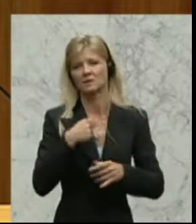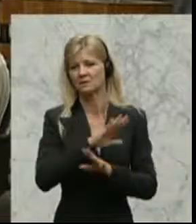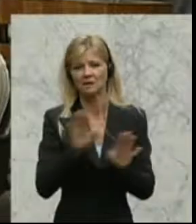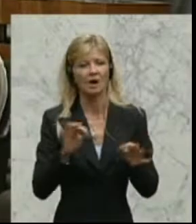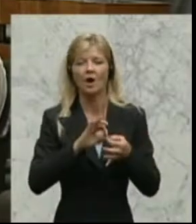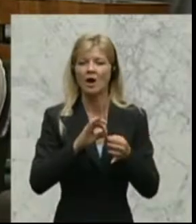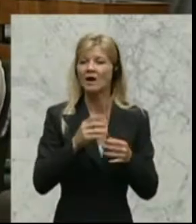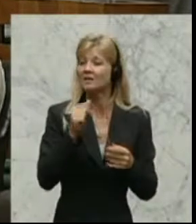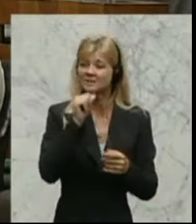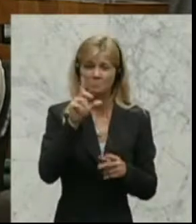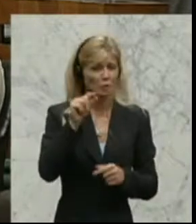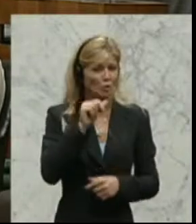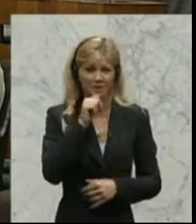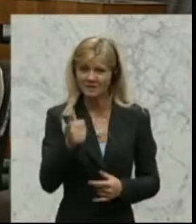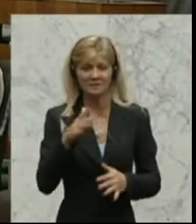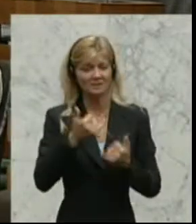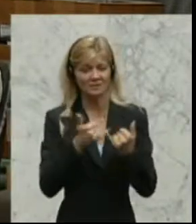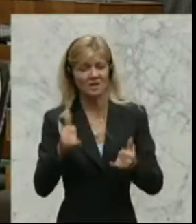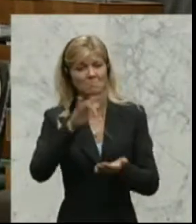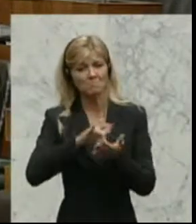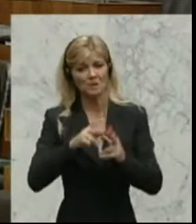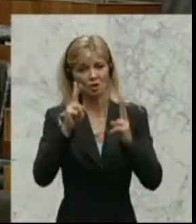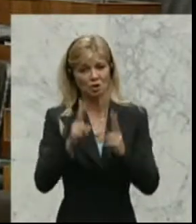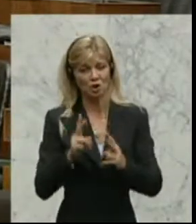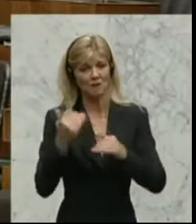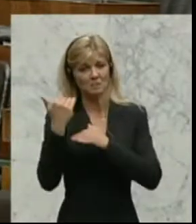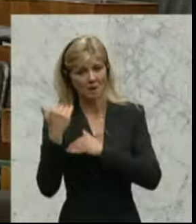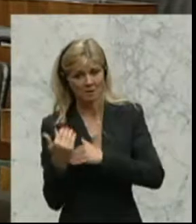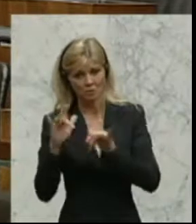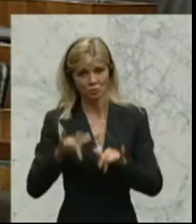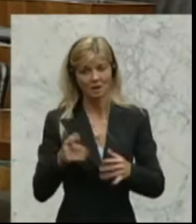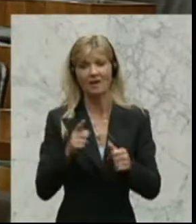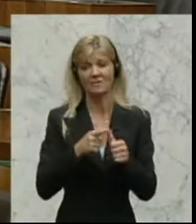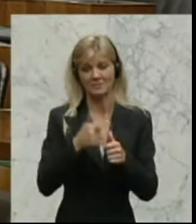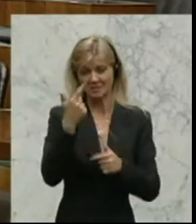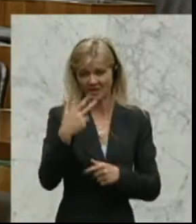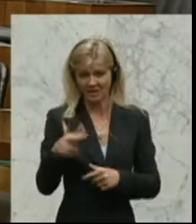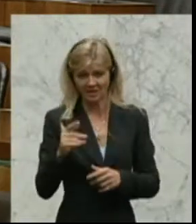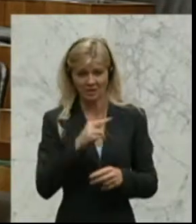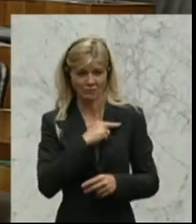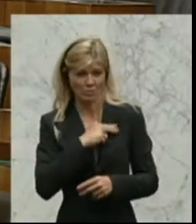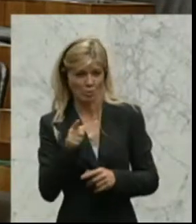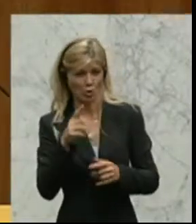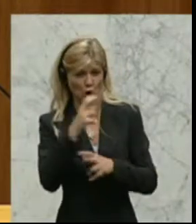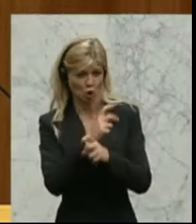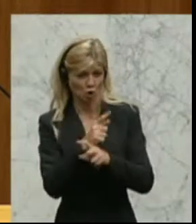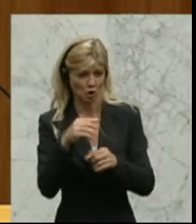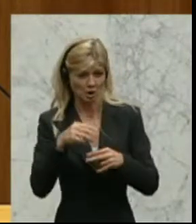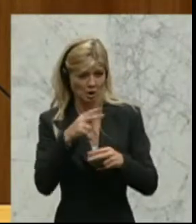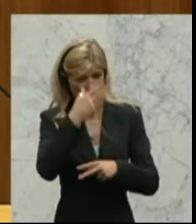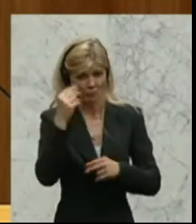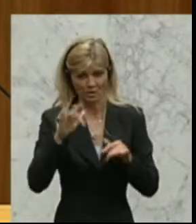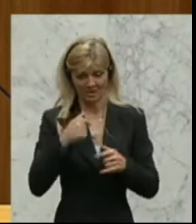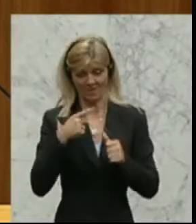mal 2 Drittel des Vermögens in Österreich bei 10% der Bevölkerung ist. Und wenn man einen Bereich, wenn man die Millionengrenze hernehmen, wenn man nicht